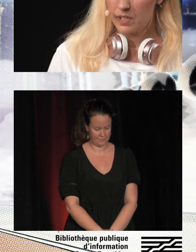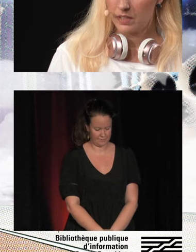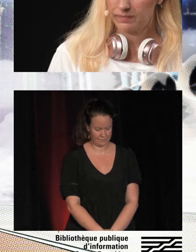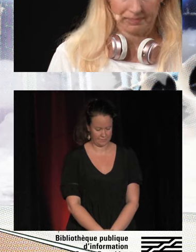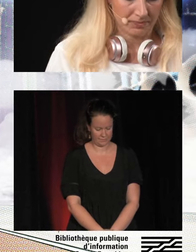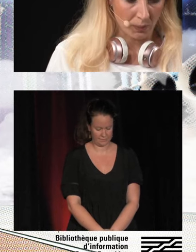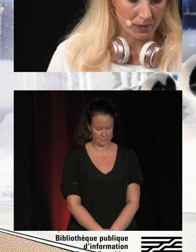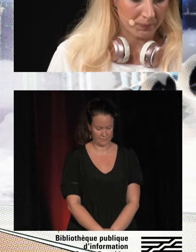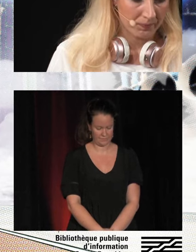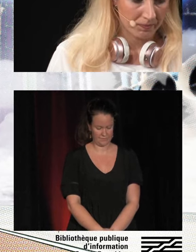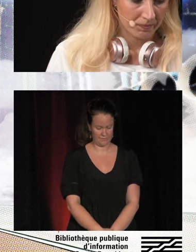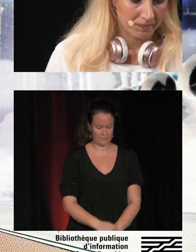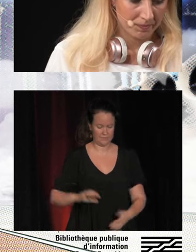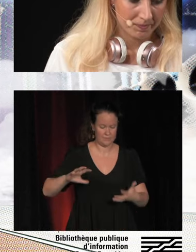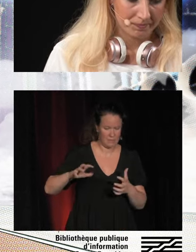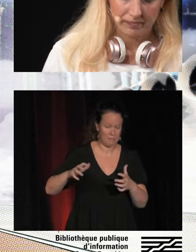Ouais, non, ça lag. Tant pis.